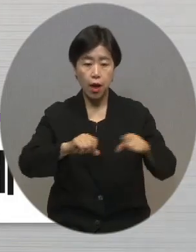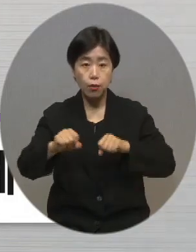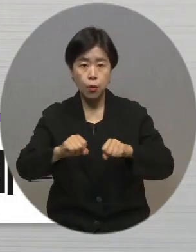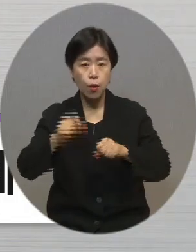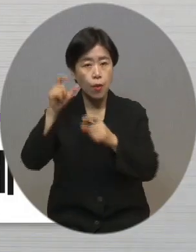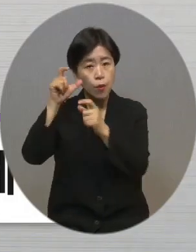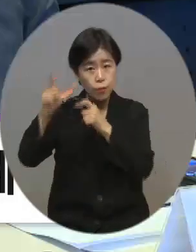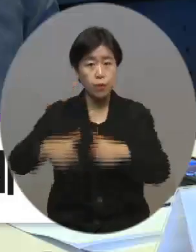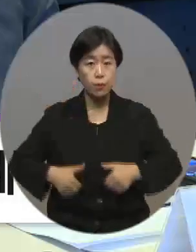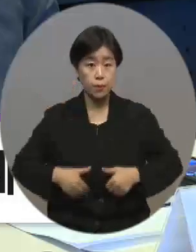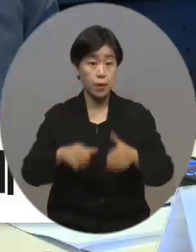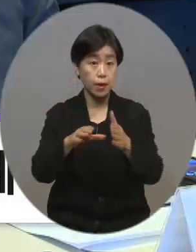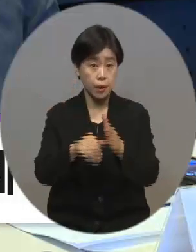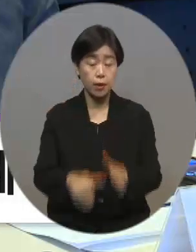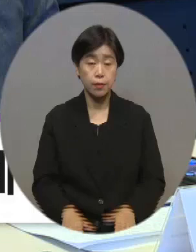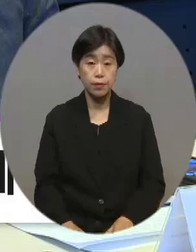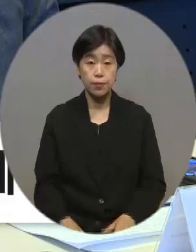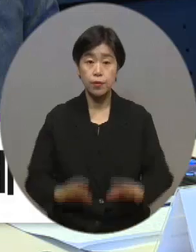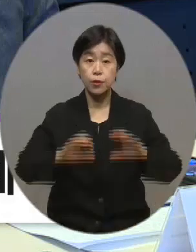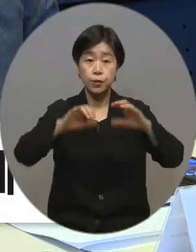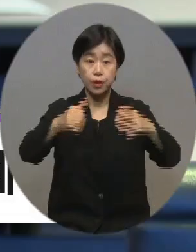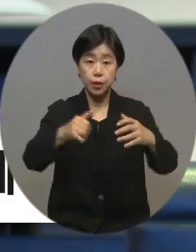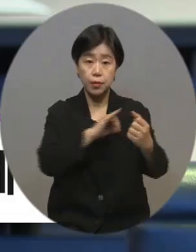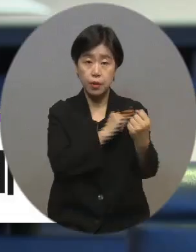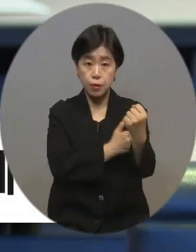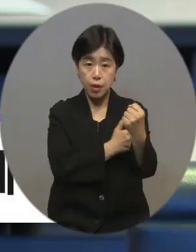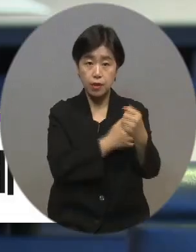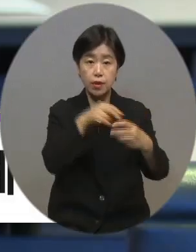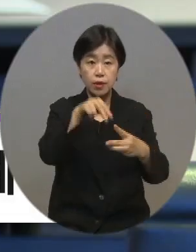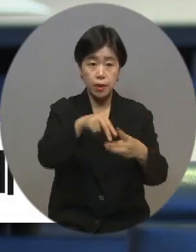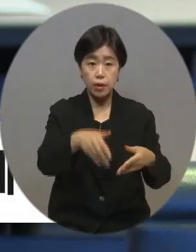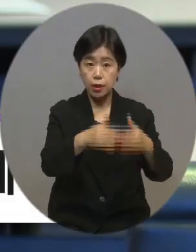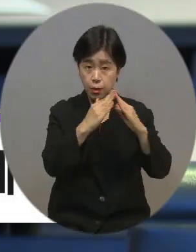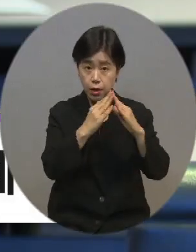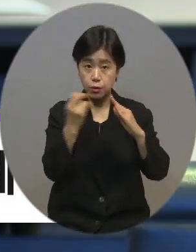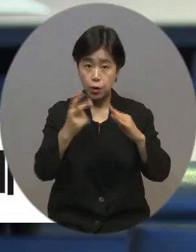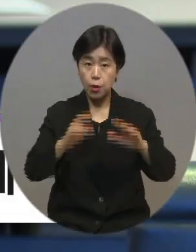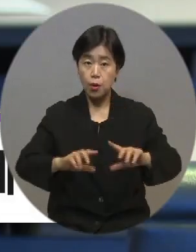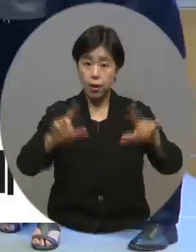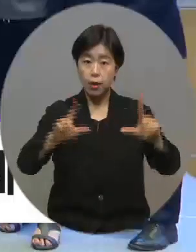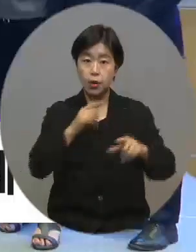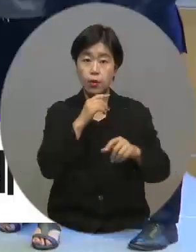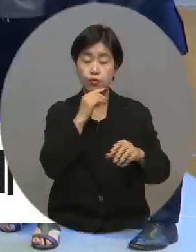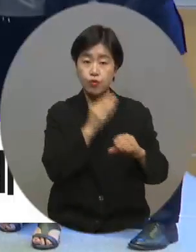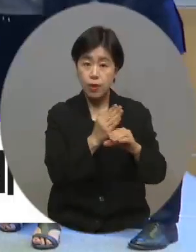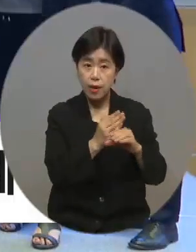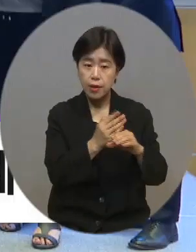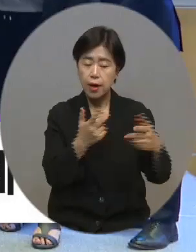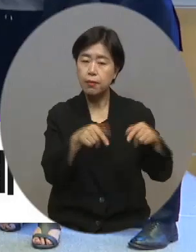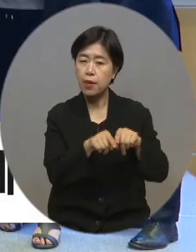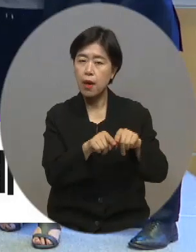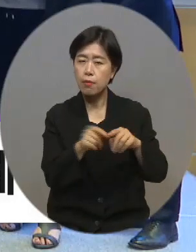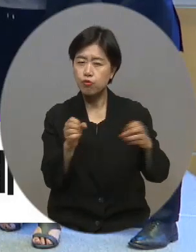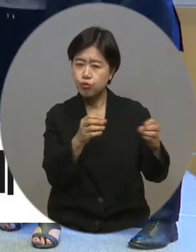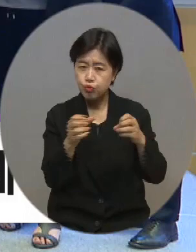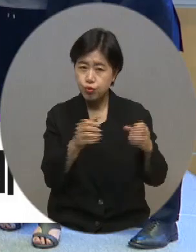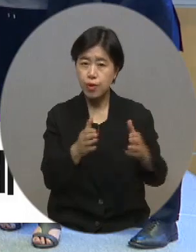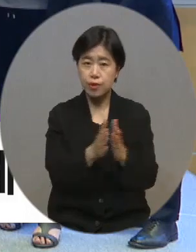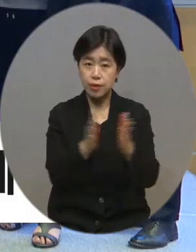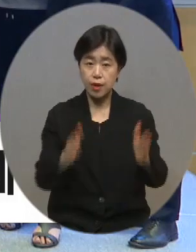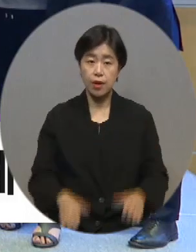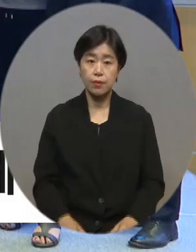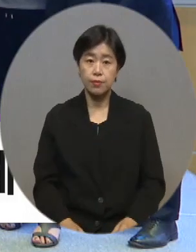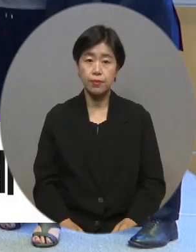때라고 강조하면서 국립인권센터 개관과 올해 북한인권 국제대화를 개최해 지성과 양심의 세계